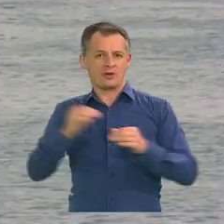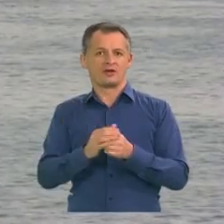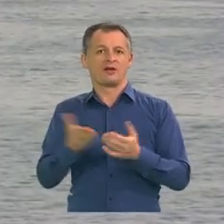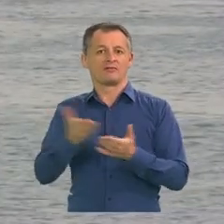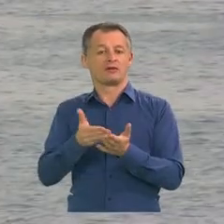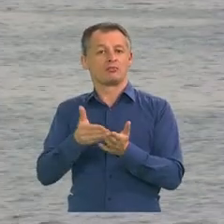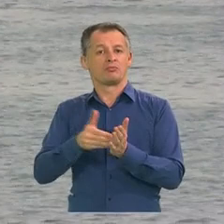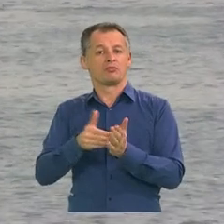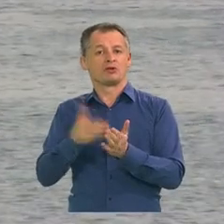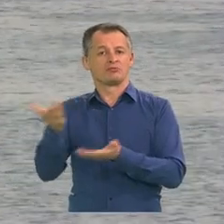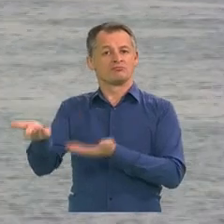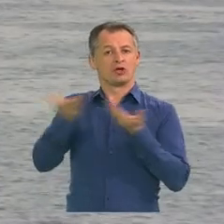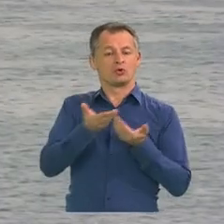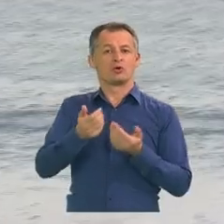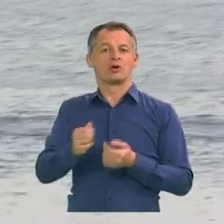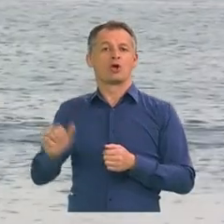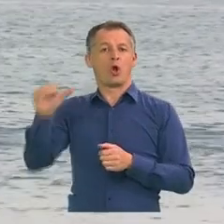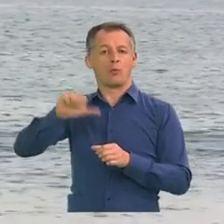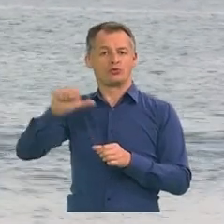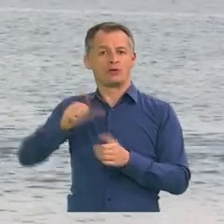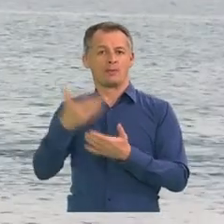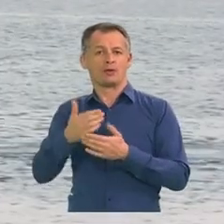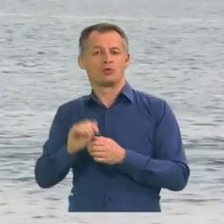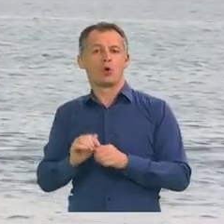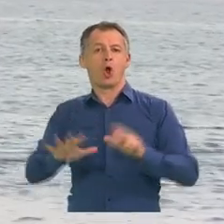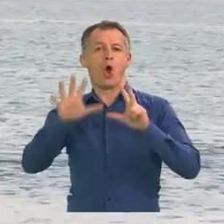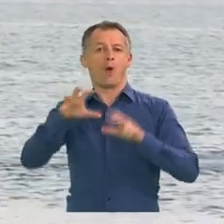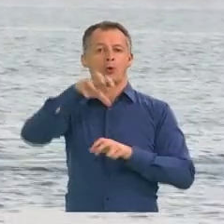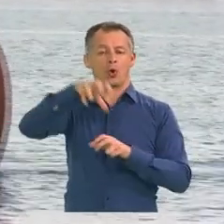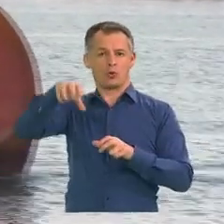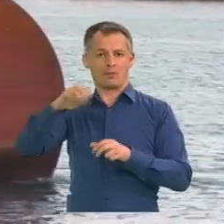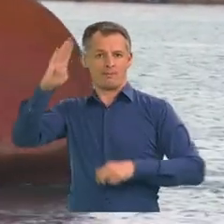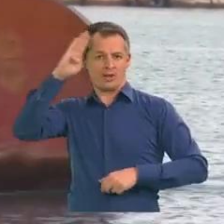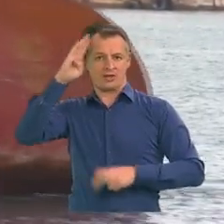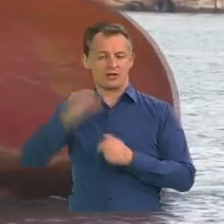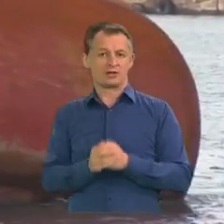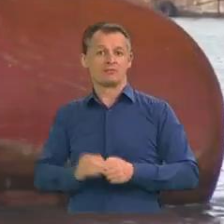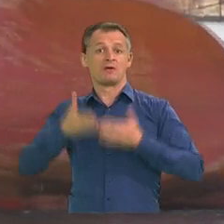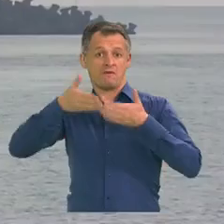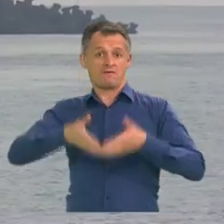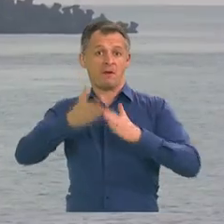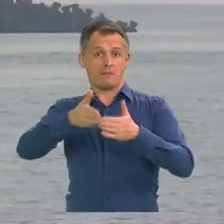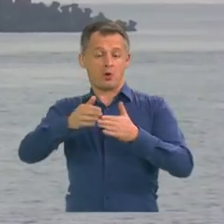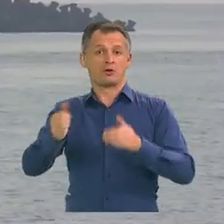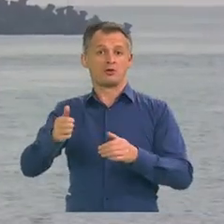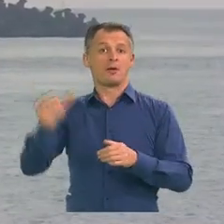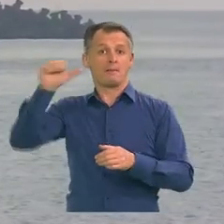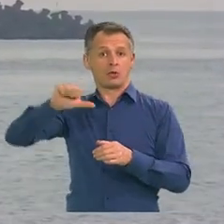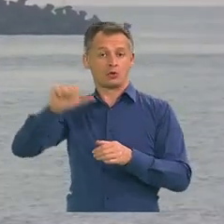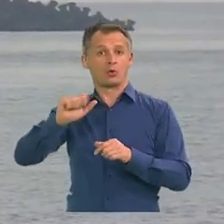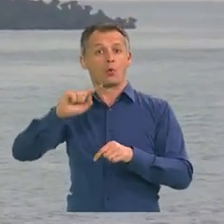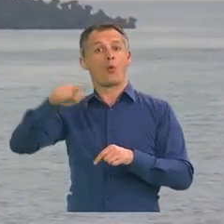de aviație pentru 8 unități militare. Cherosenul urma să fie de două tipuri, iar vapoarele petroliere urmau să ajungă în